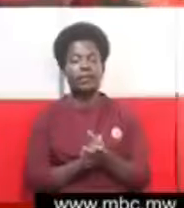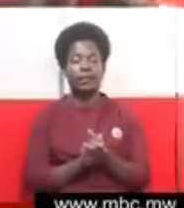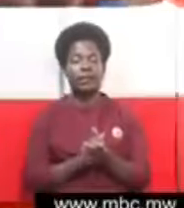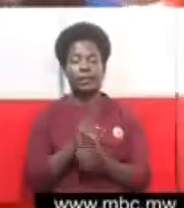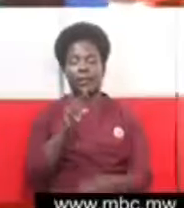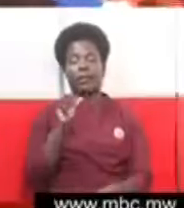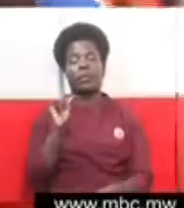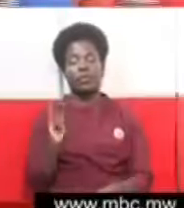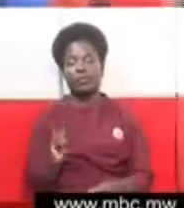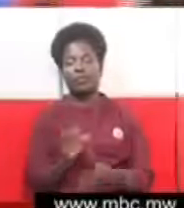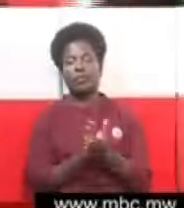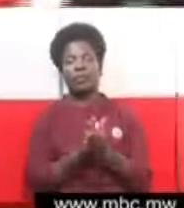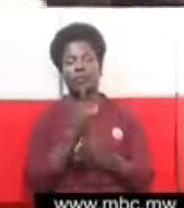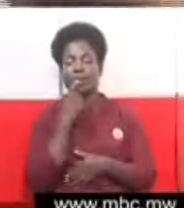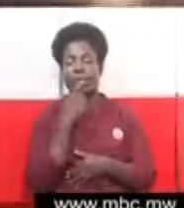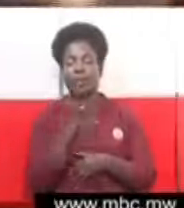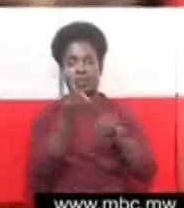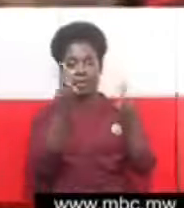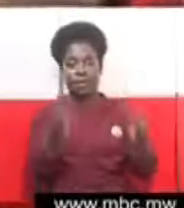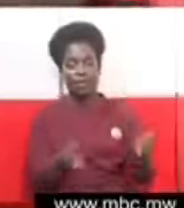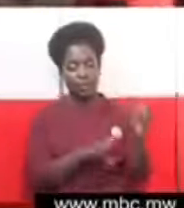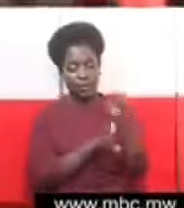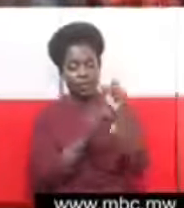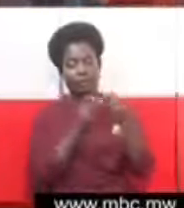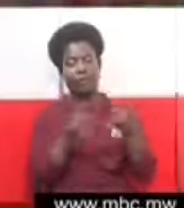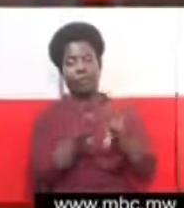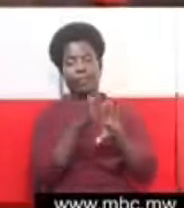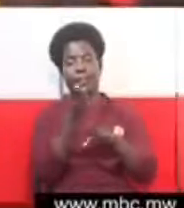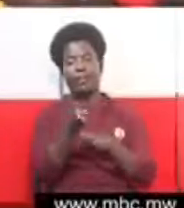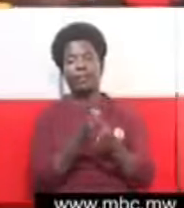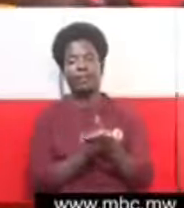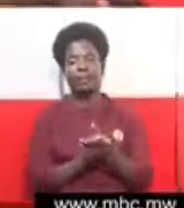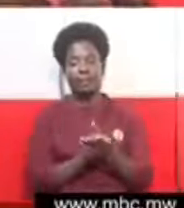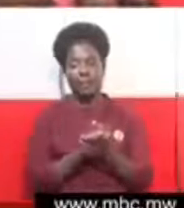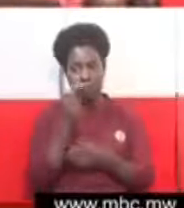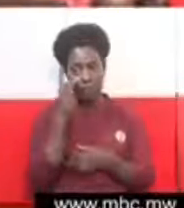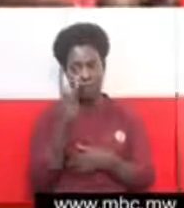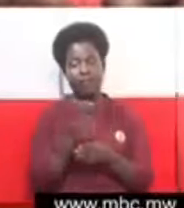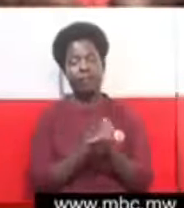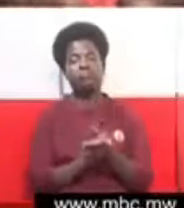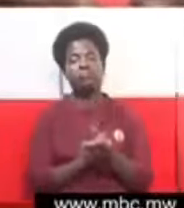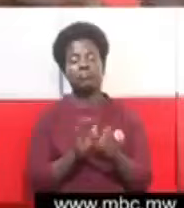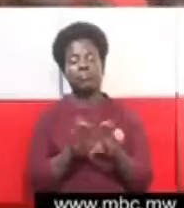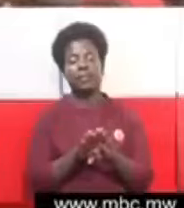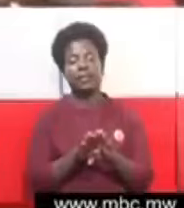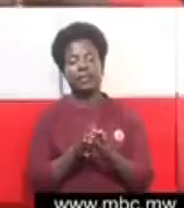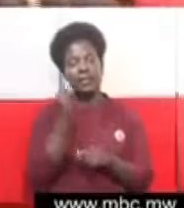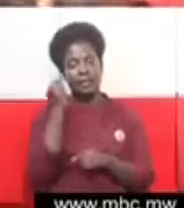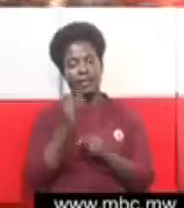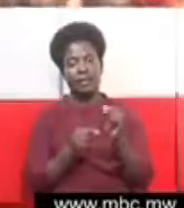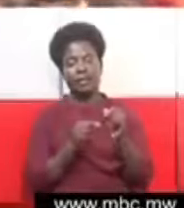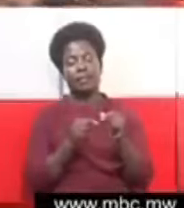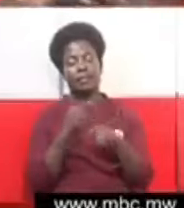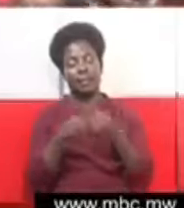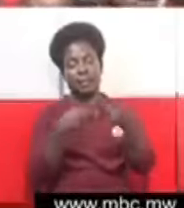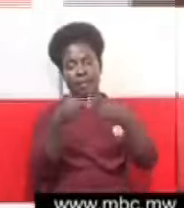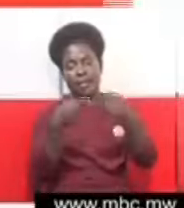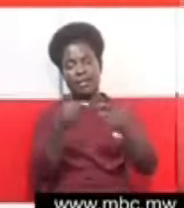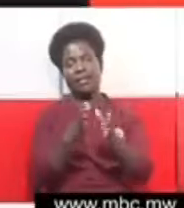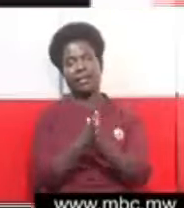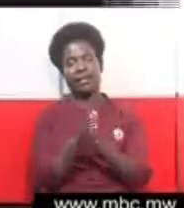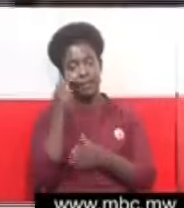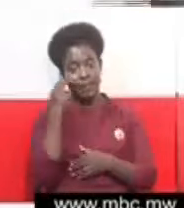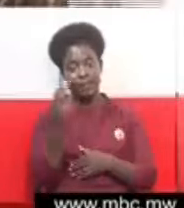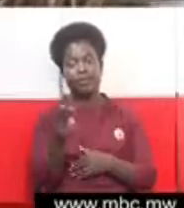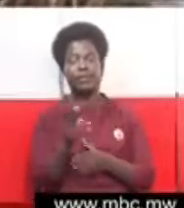Usi watsimikizira anthu mdziko muno kuti masomphenya amalemu Dr. Saulos Kirima apitirira wagwiritsa